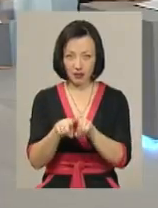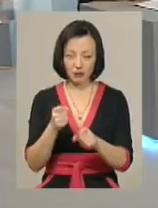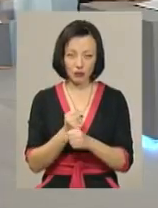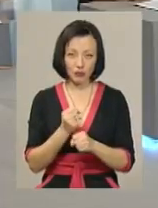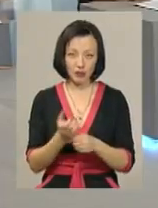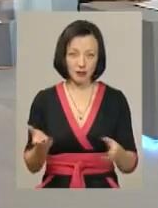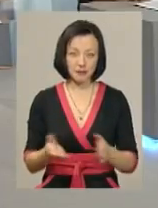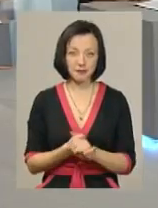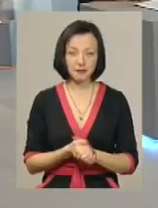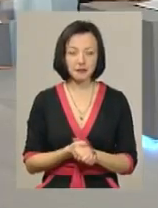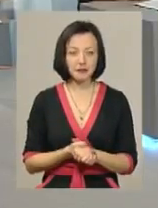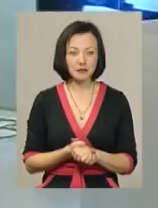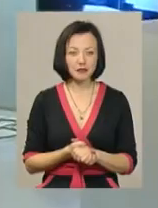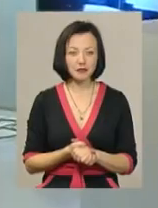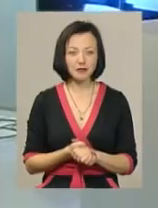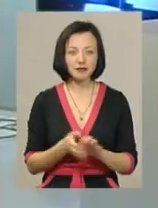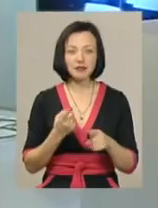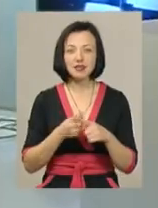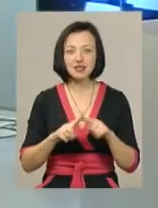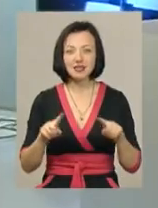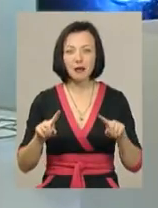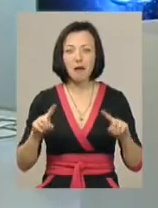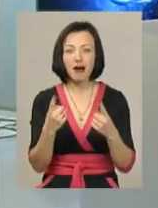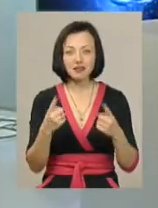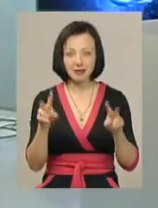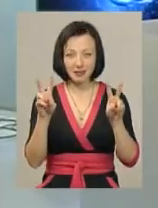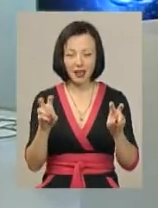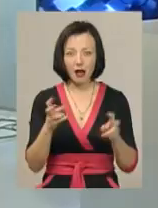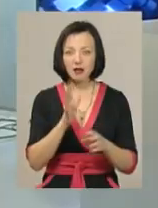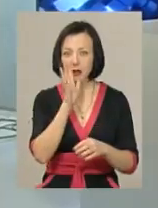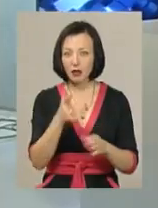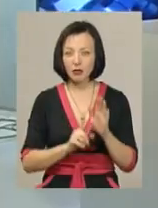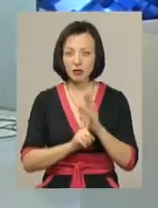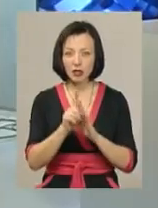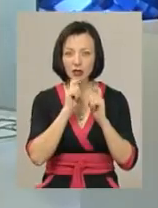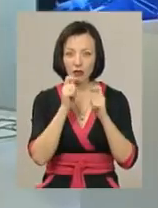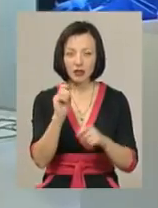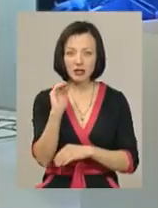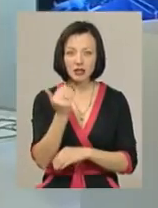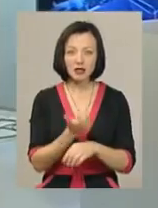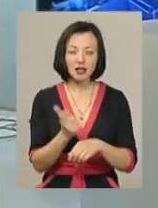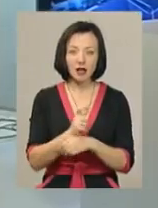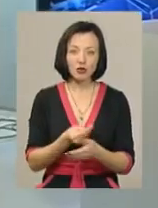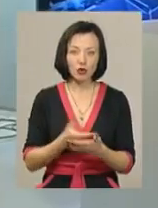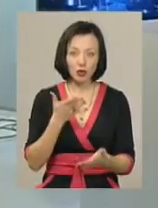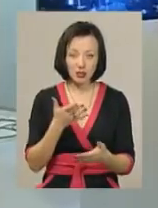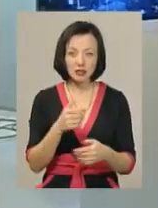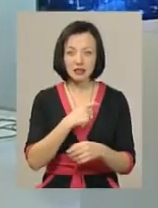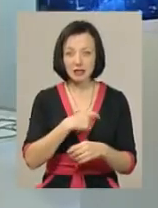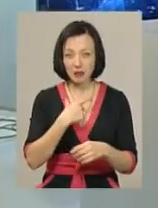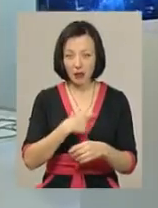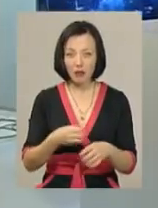зробила Ти са знову ж таки це та пастка про яку ми говорили якщо батьки з пти років починають дарувати дитині занадто дорогі подарунки вони